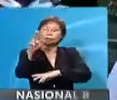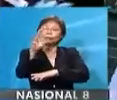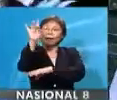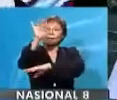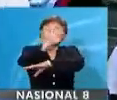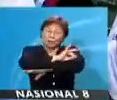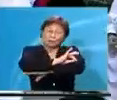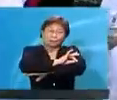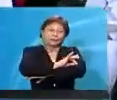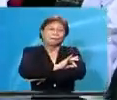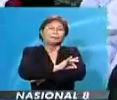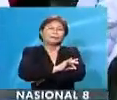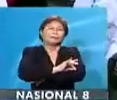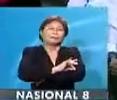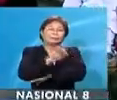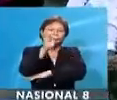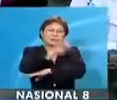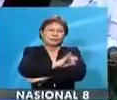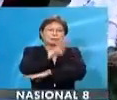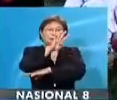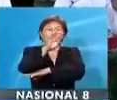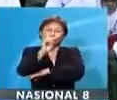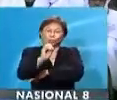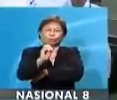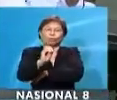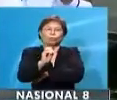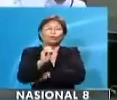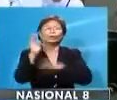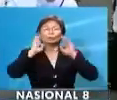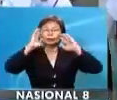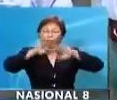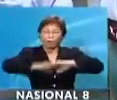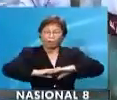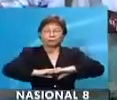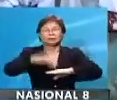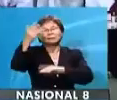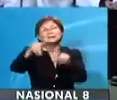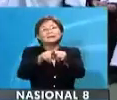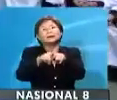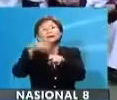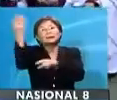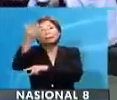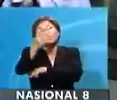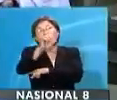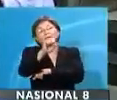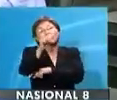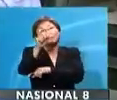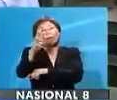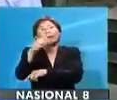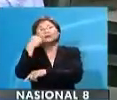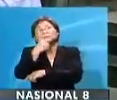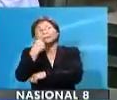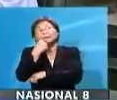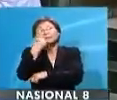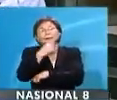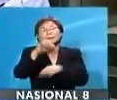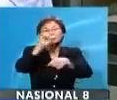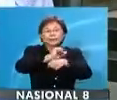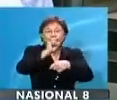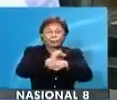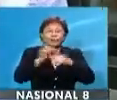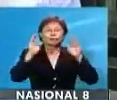adalah 40 waktu solat seperti mana yang disabdakan oleh baginda Rasulullah SAW. Siapa yang